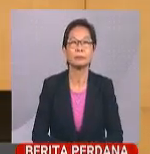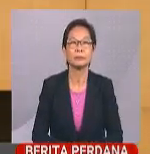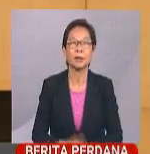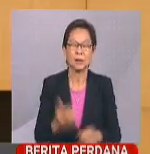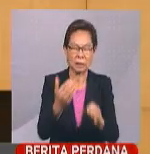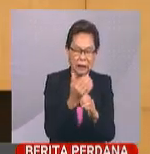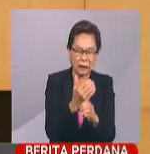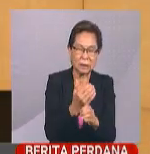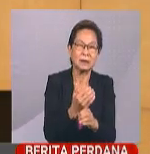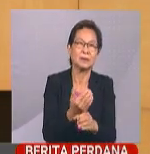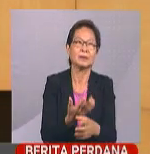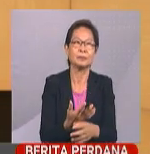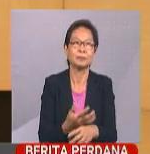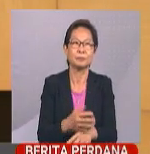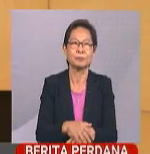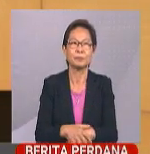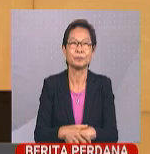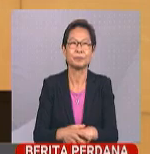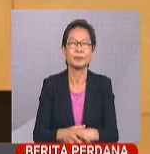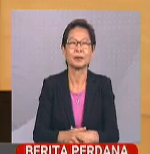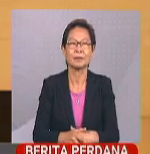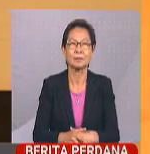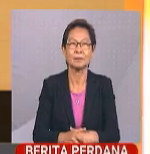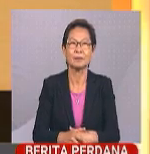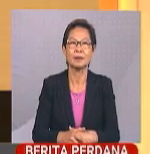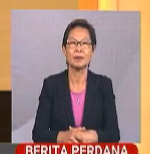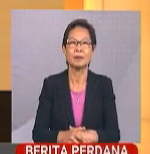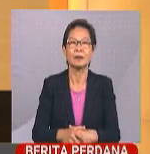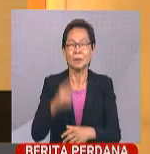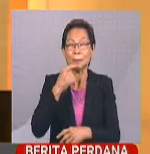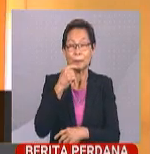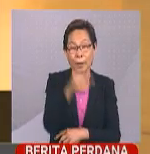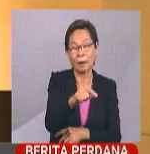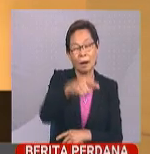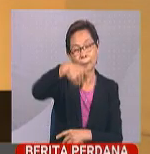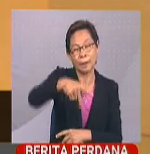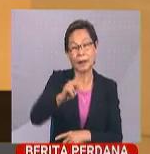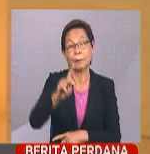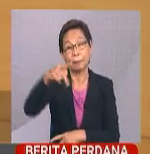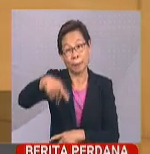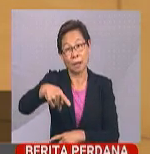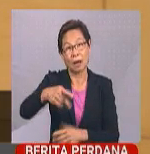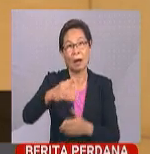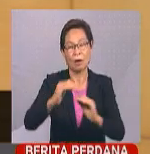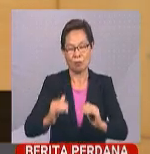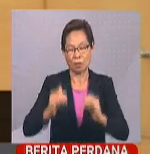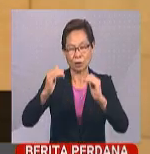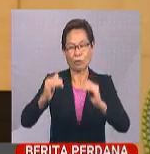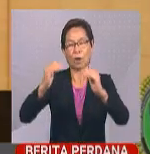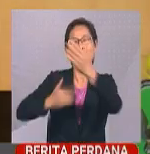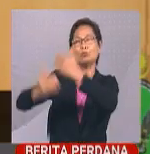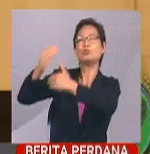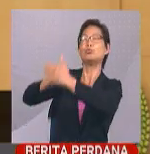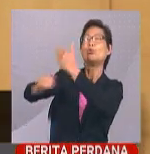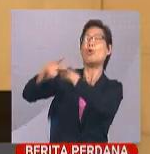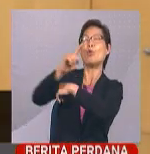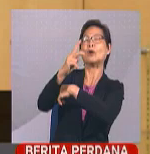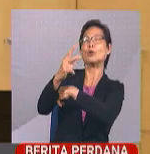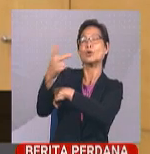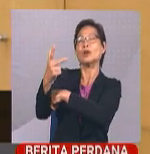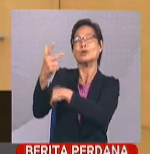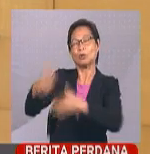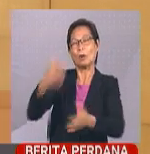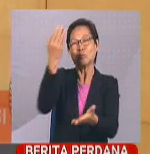Kecil tapak tangan, niru kami tadahkan. Perintah Kawalan Pergerakan PKP fasa-fasa terdahulu telah